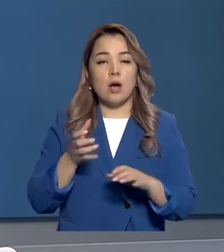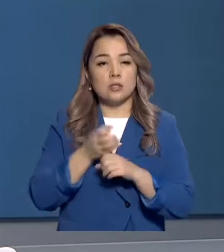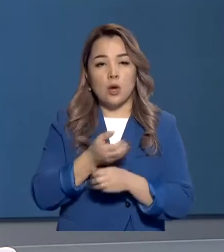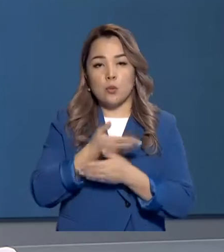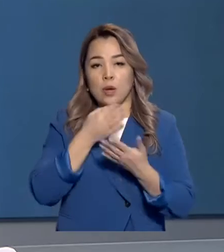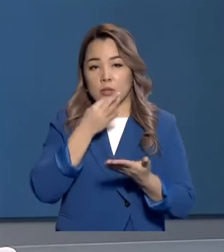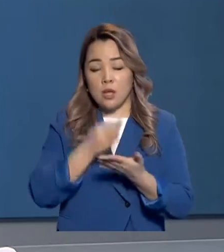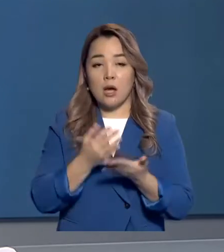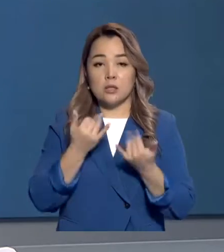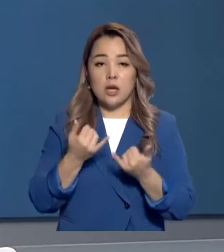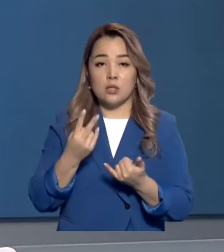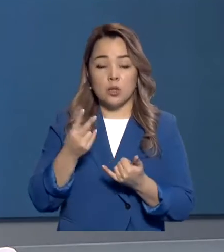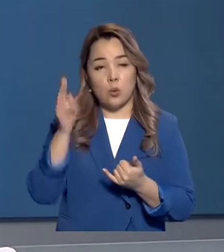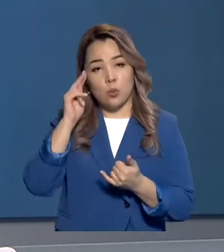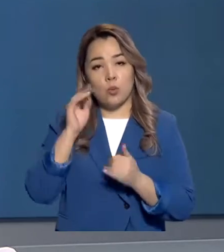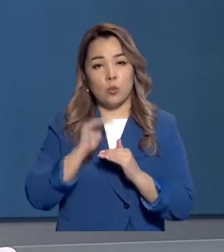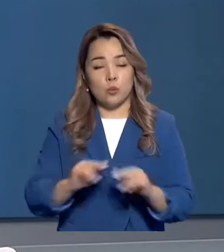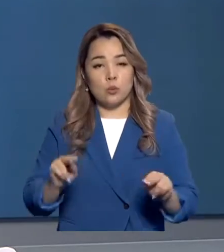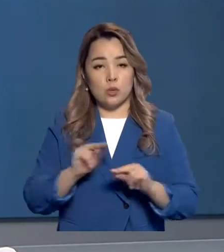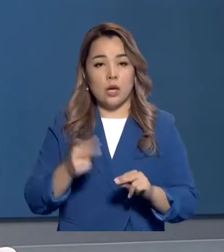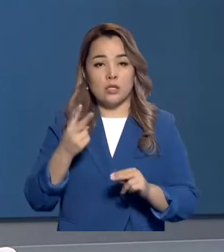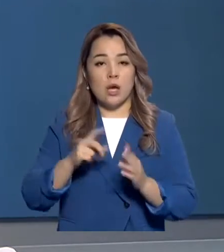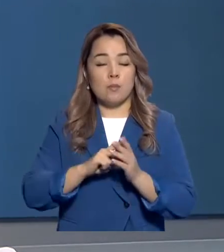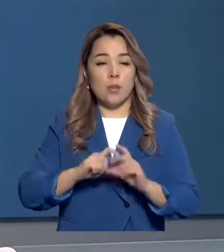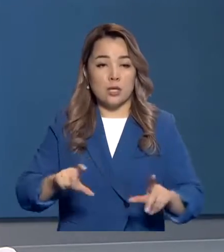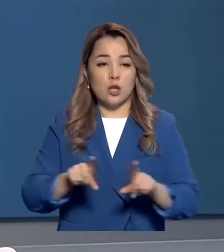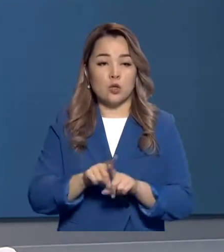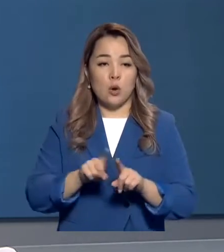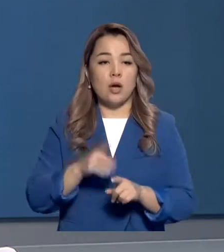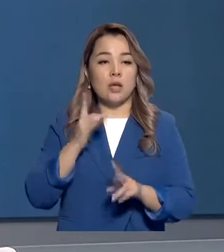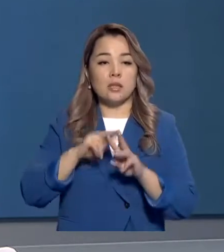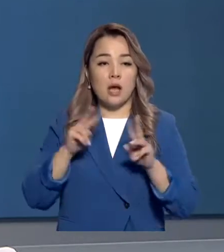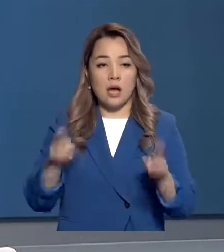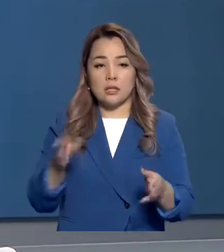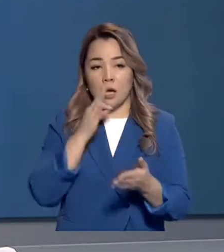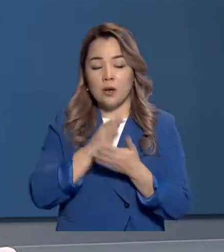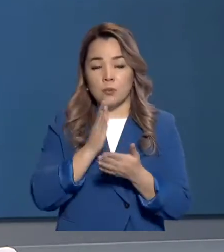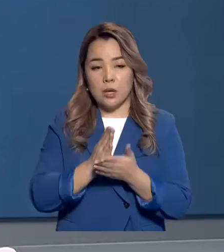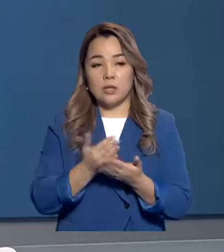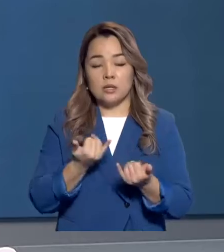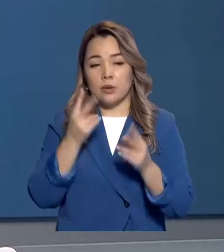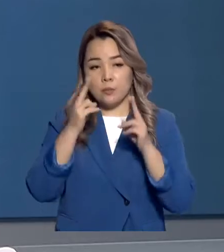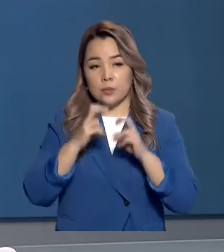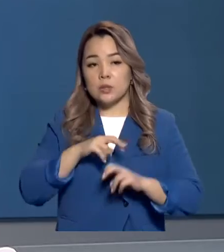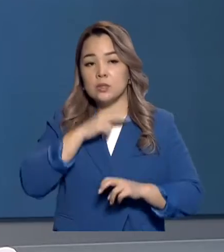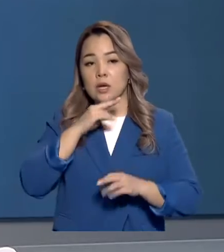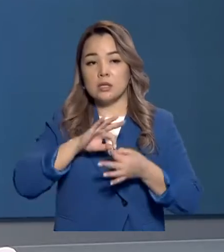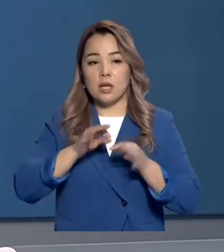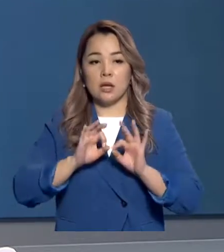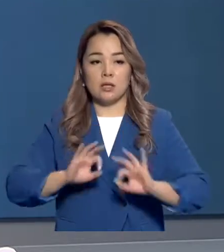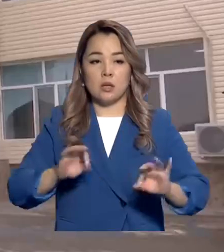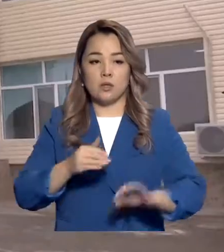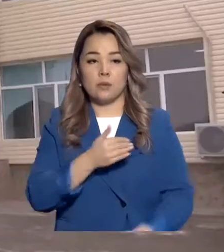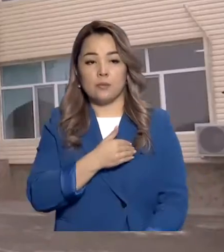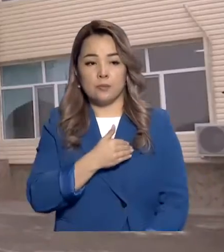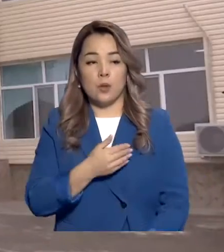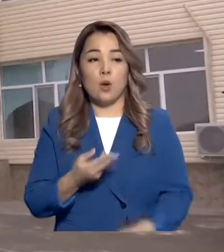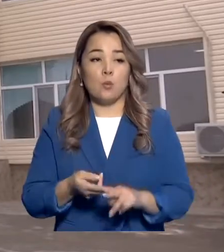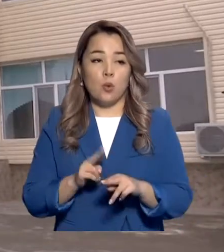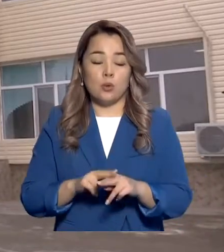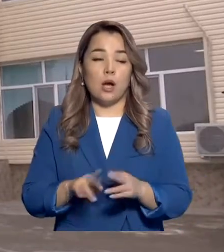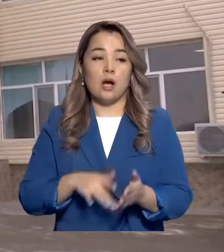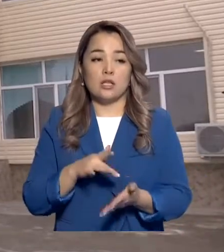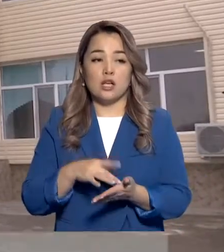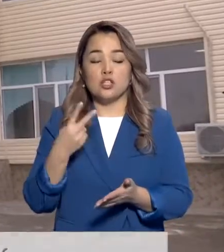кейбір оқытушылар екі мектепті қатар алып жүр. Мәселені меншікті тілшіміз Жандос Темірғали зерделеп көрген болатын. Бұл